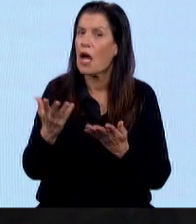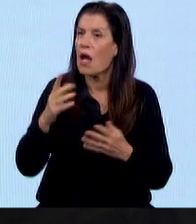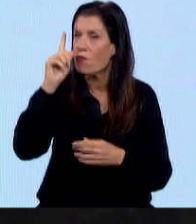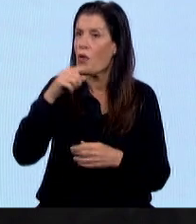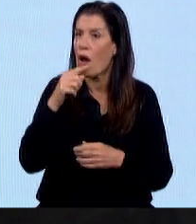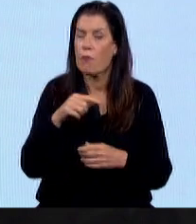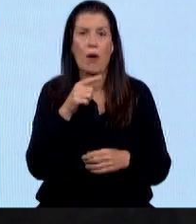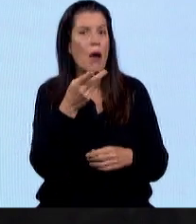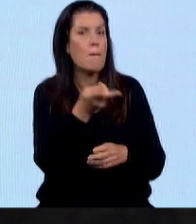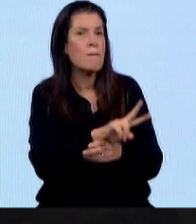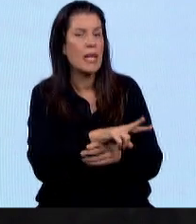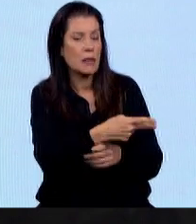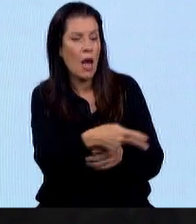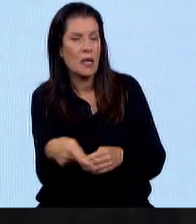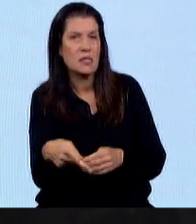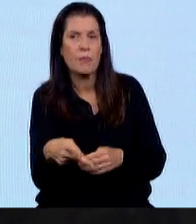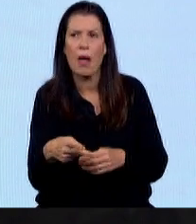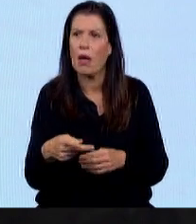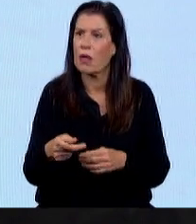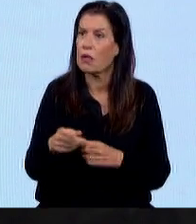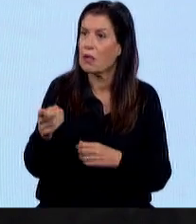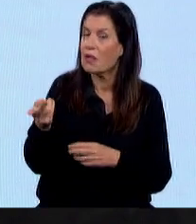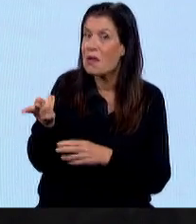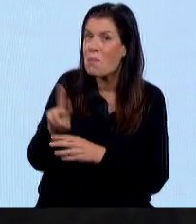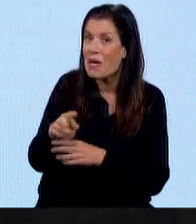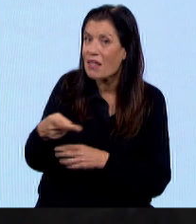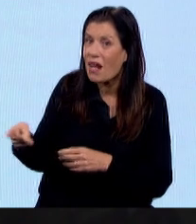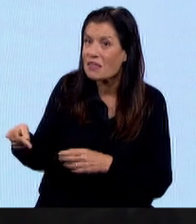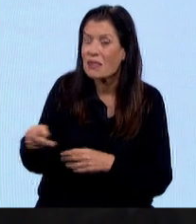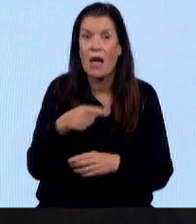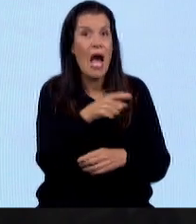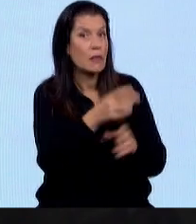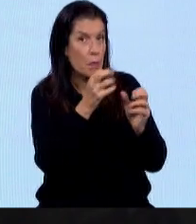מת על הרצפה. כן. את בטוחה שהוא מת?